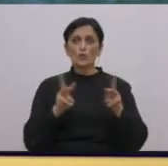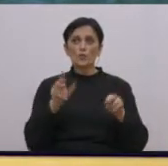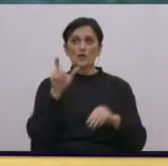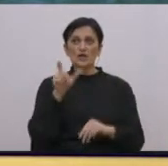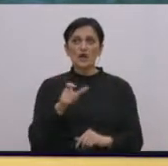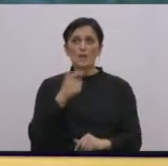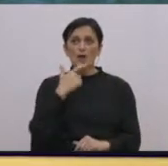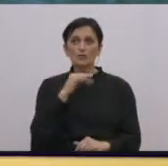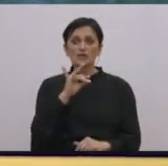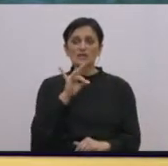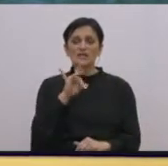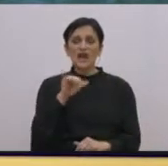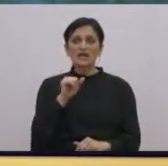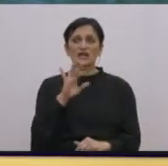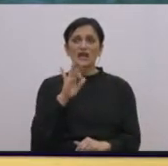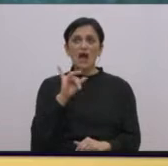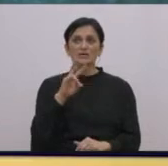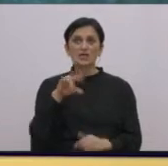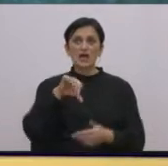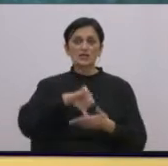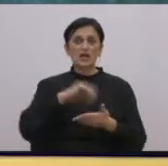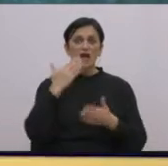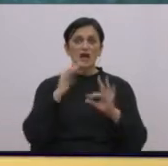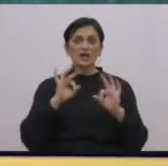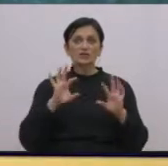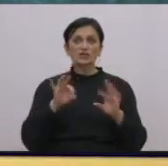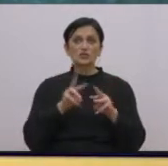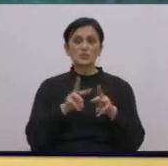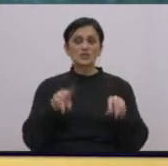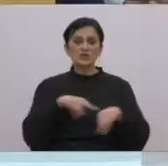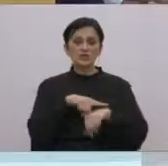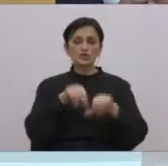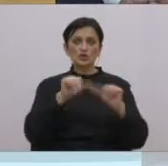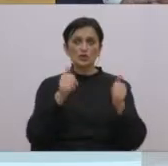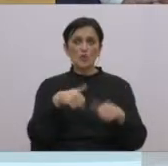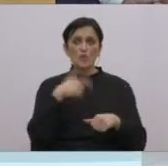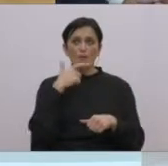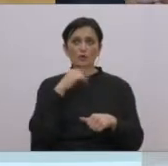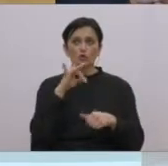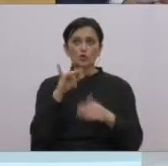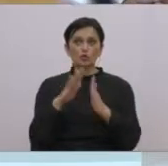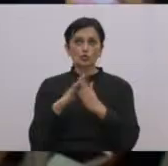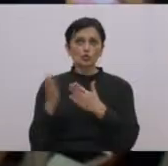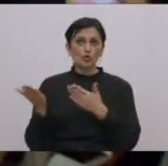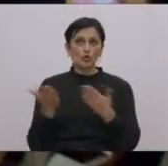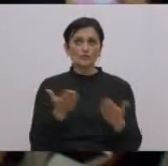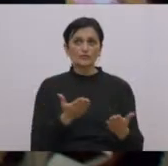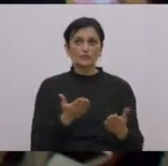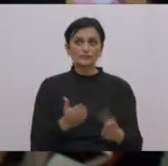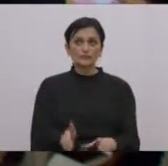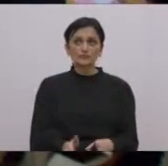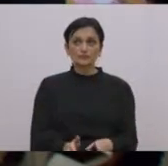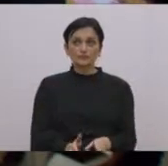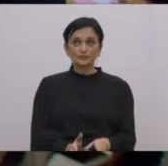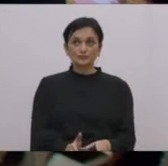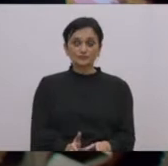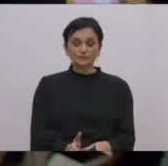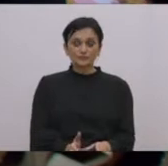batonii Irakli, carcelatis, gamosula, ministris, saatis, formaci, batonul Irakli, tot tribunasta.